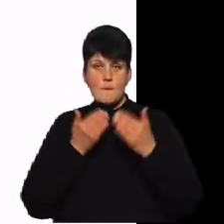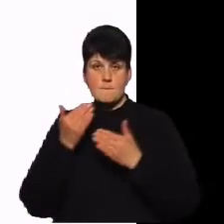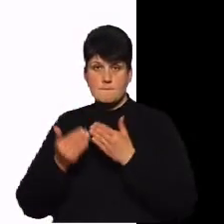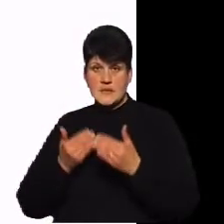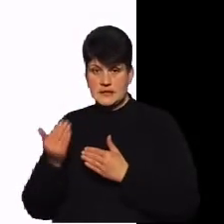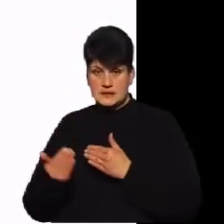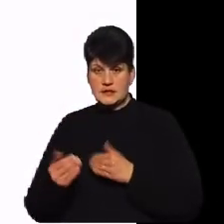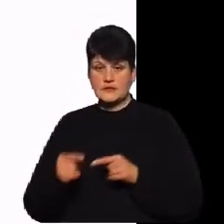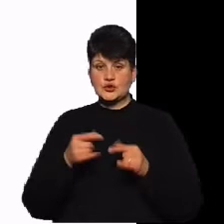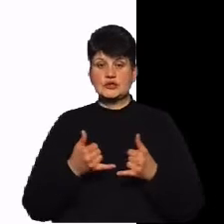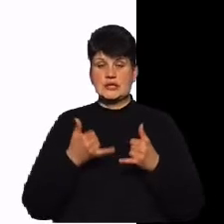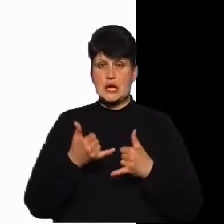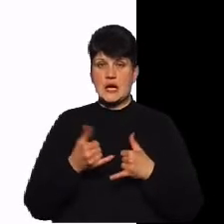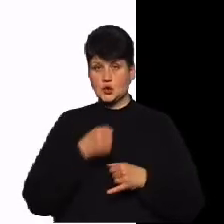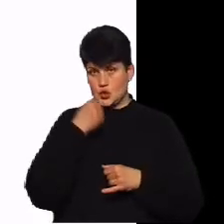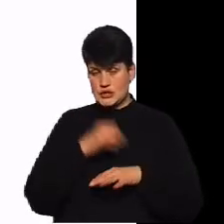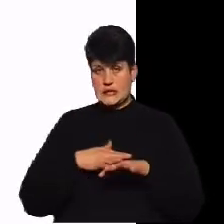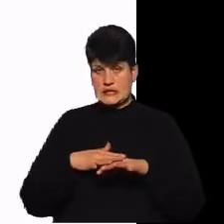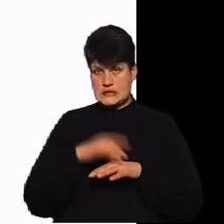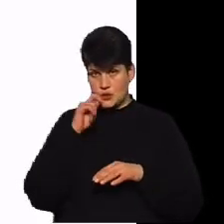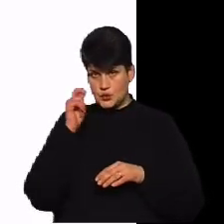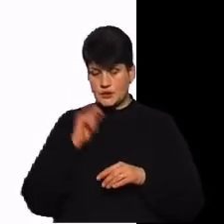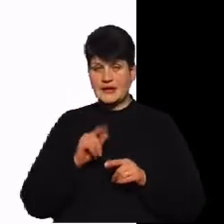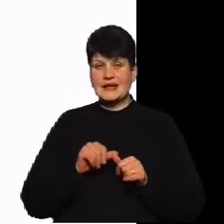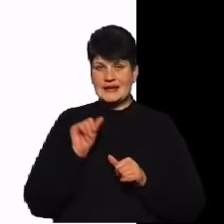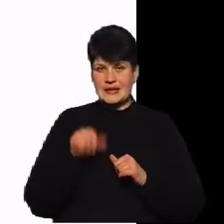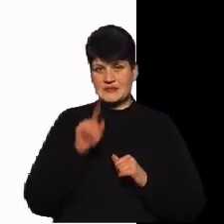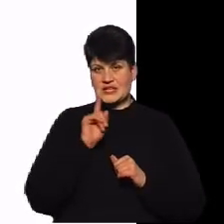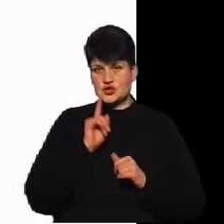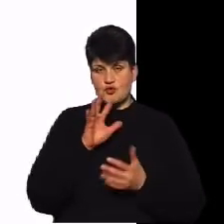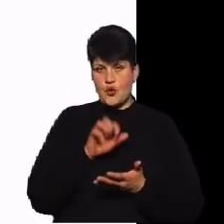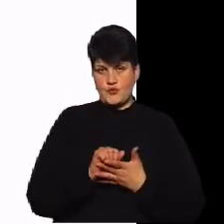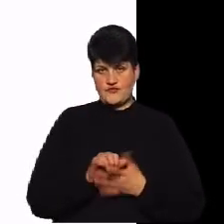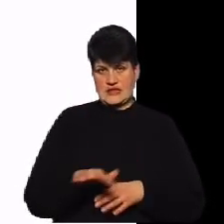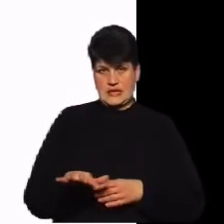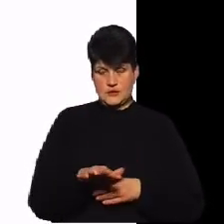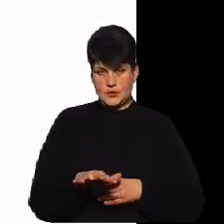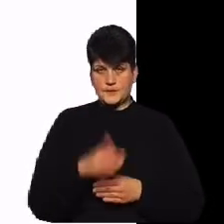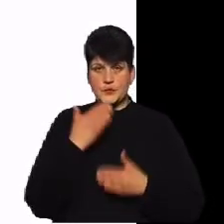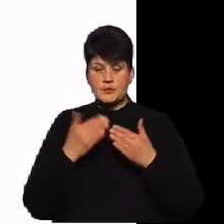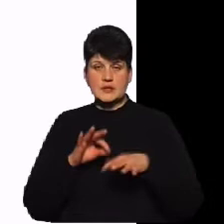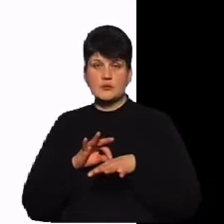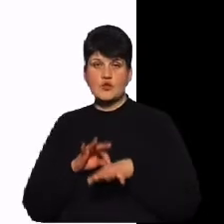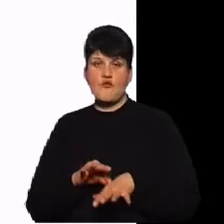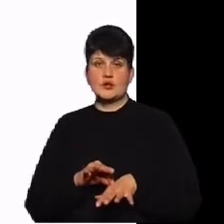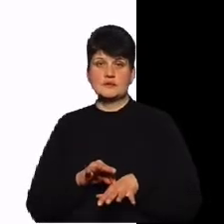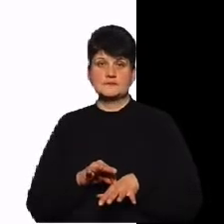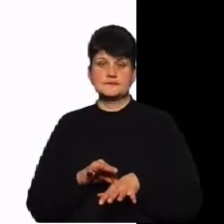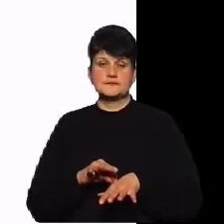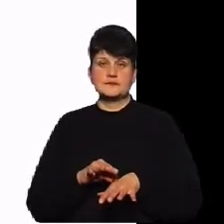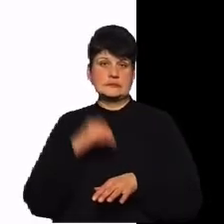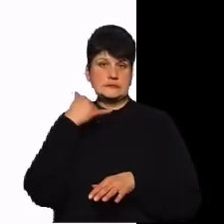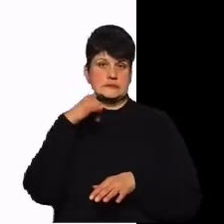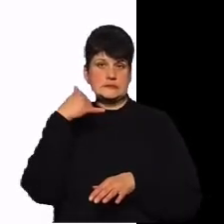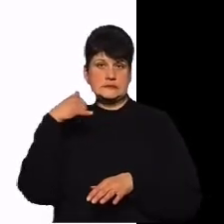для дорослого населення України, крім тимчасово окупованих територій. Опитування проводилося методом так званих телефонних